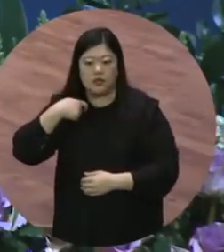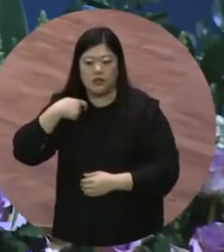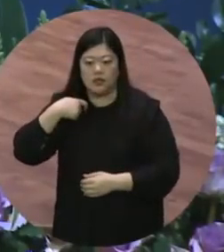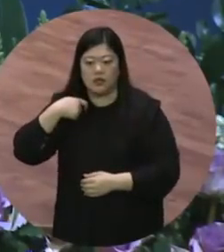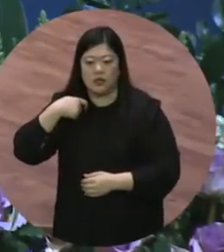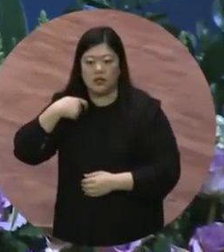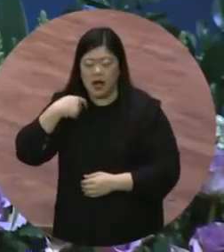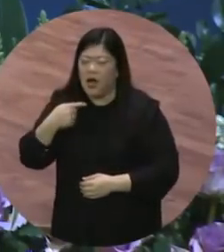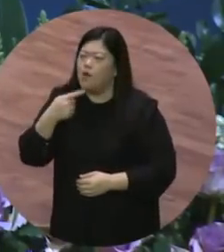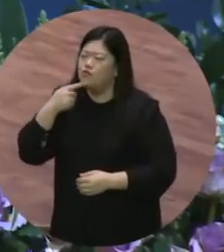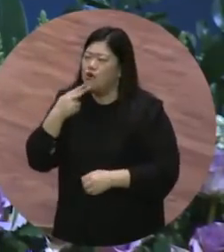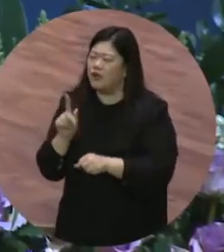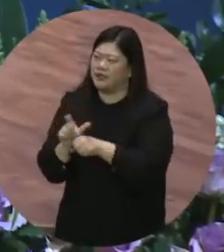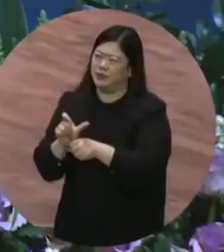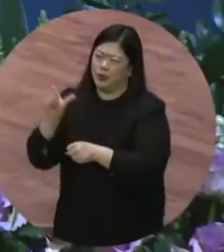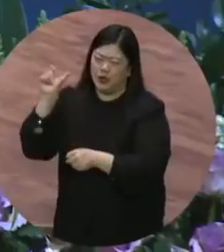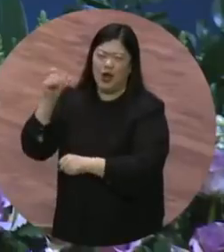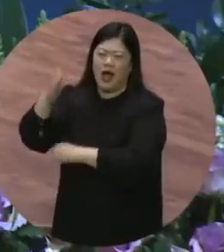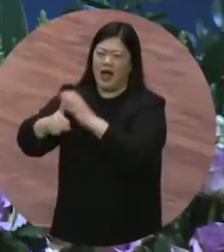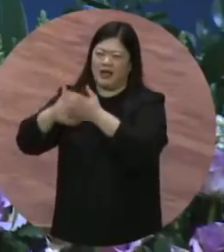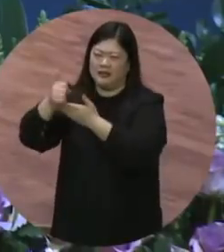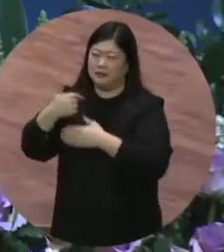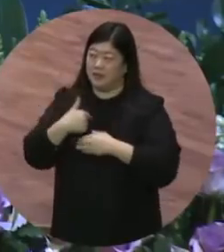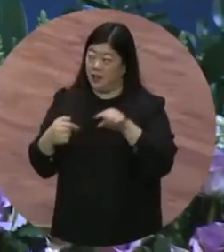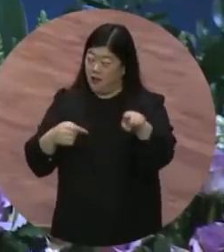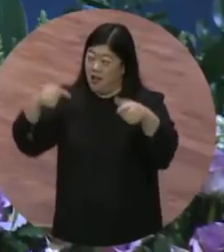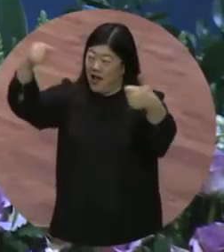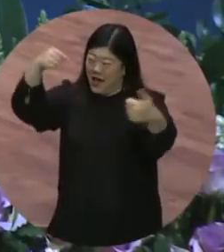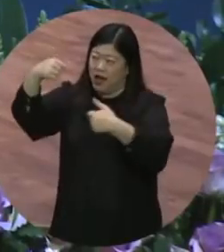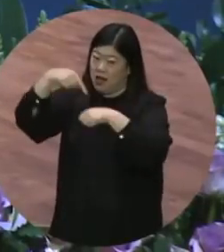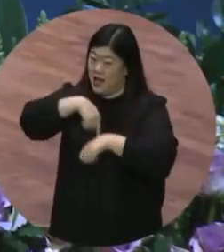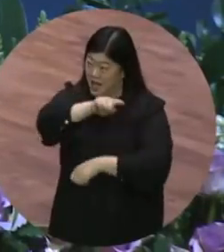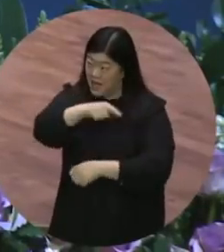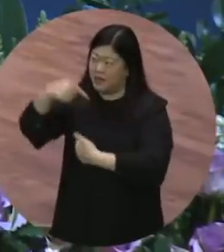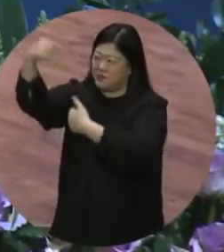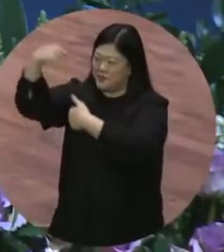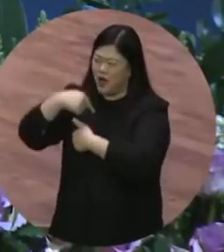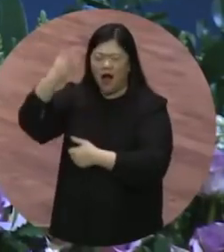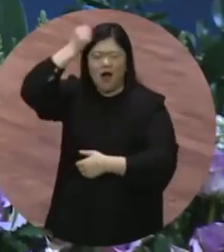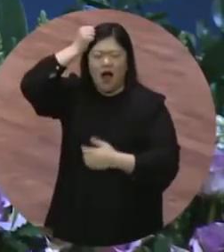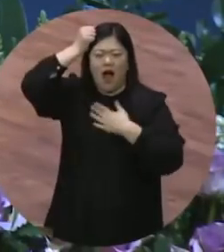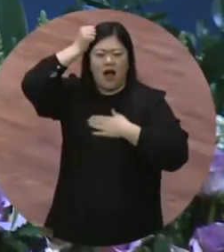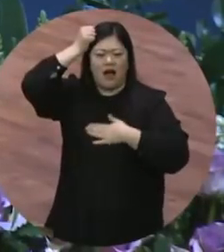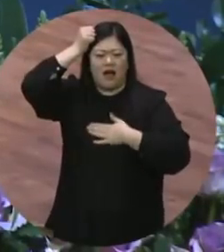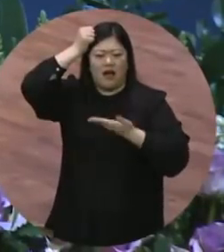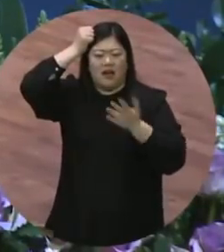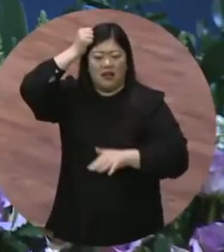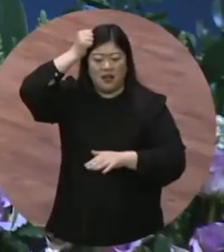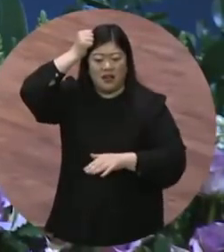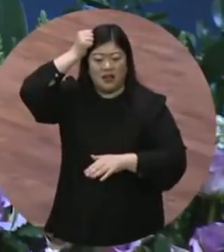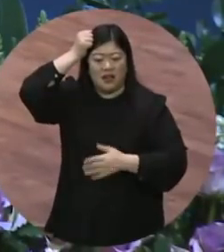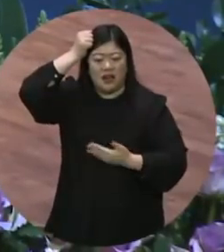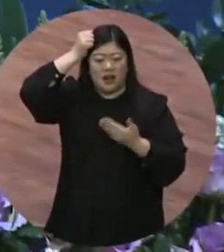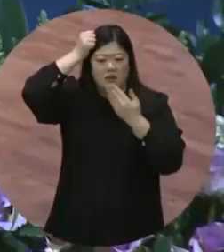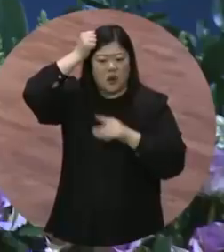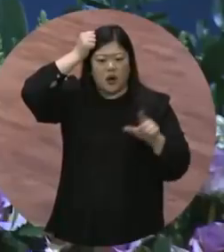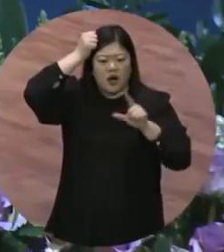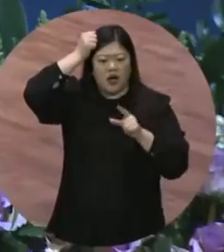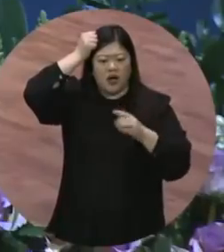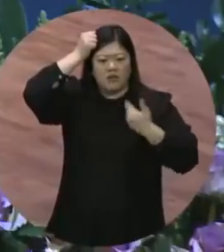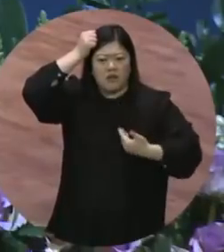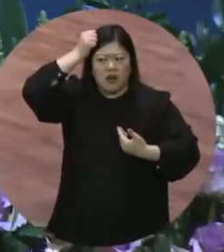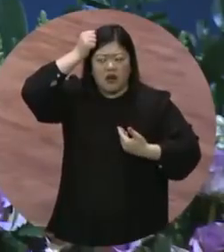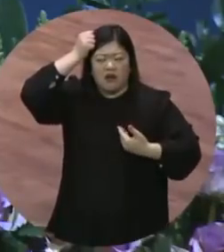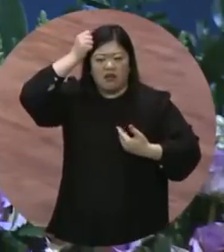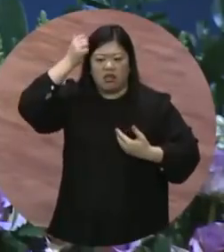있어. 15년 전에 하나님이 주신 메시지는 있단 말이에요. 그러나 어떻게 해요? 생존에 끌려서 이